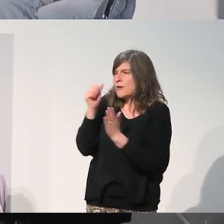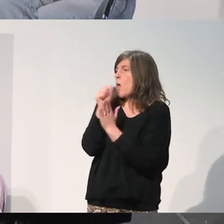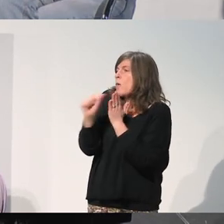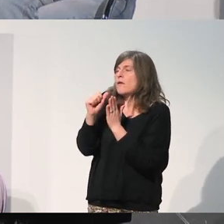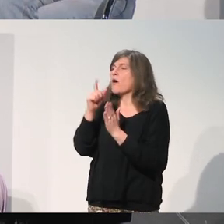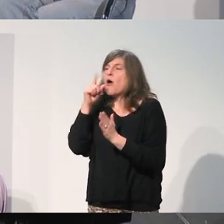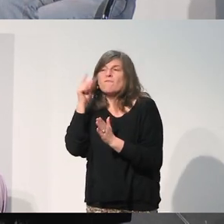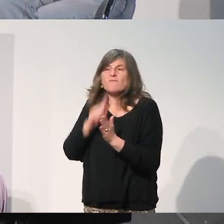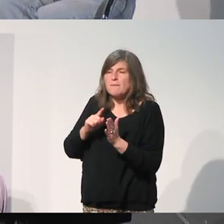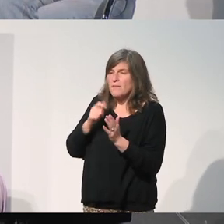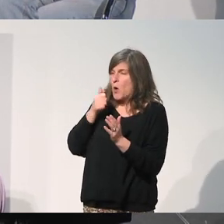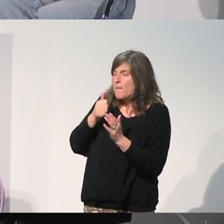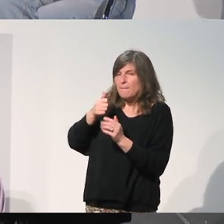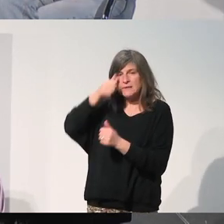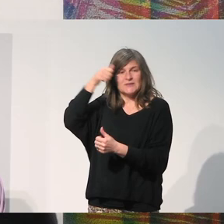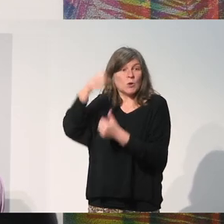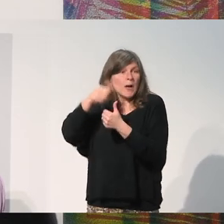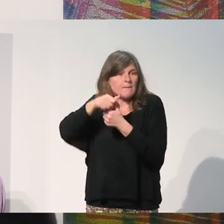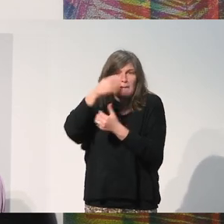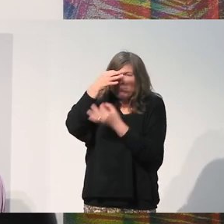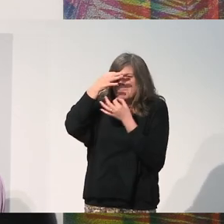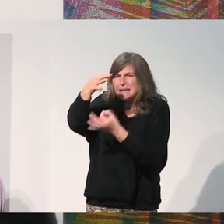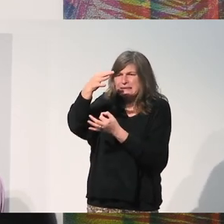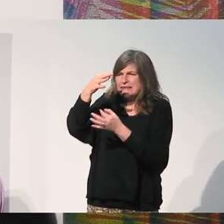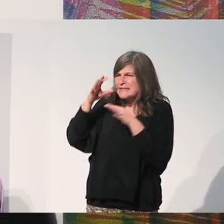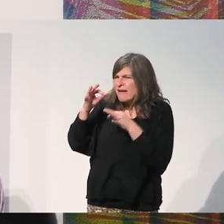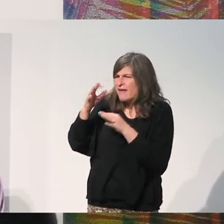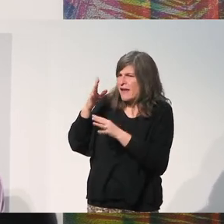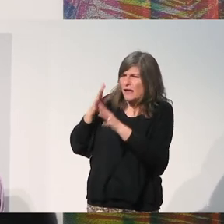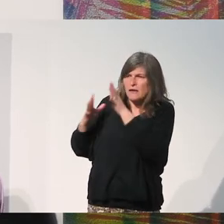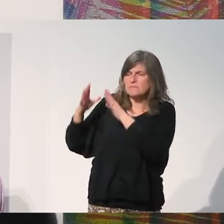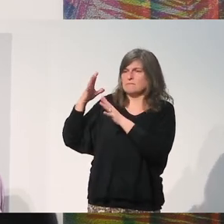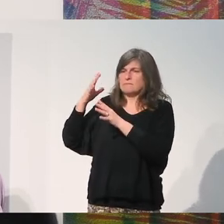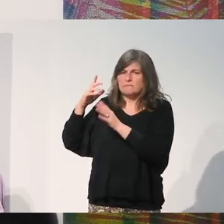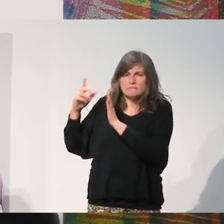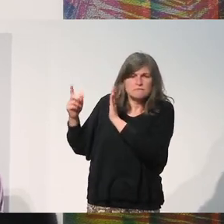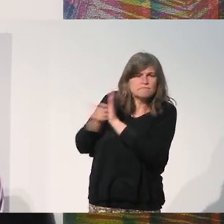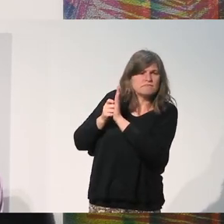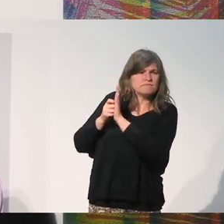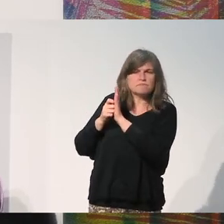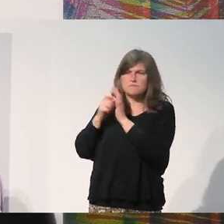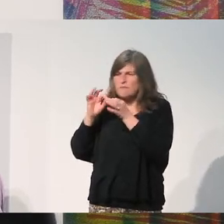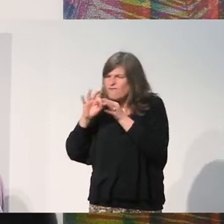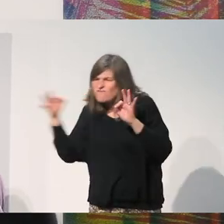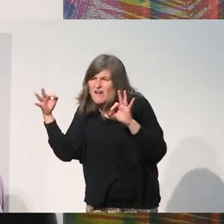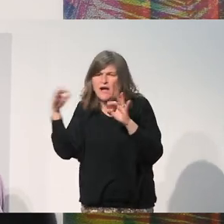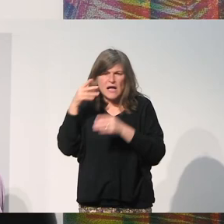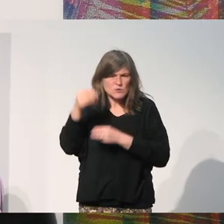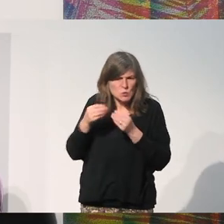ça des souvenirs très précis, des paroles, des scènes.